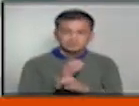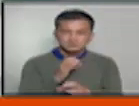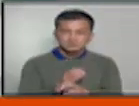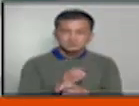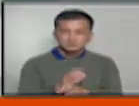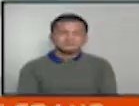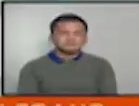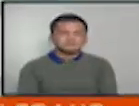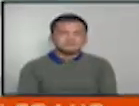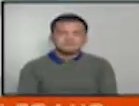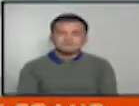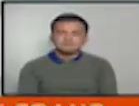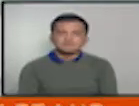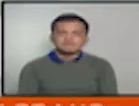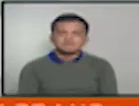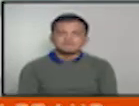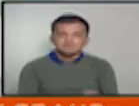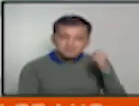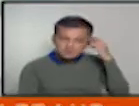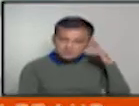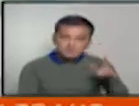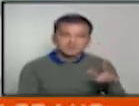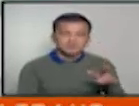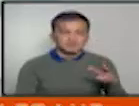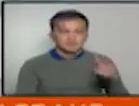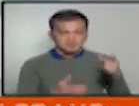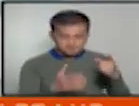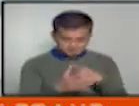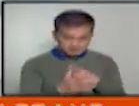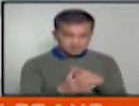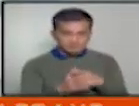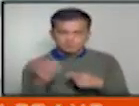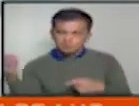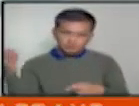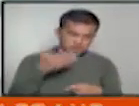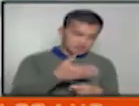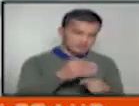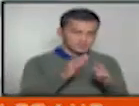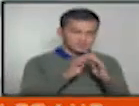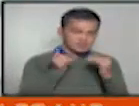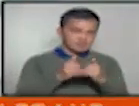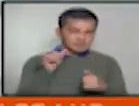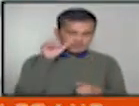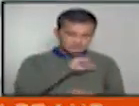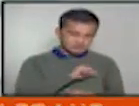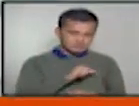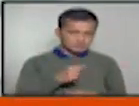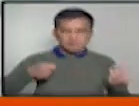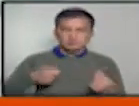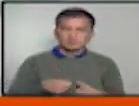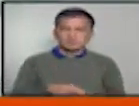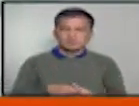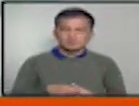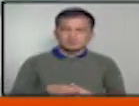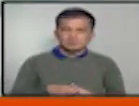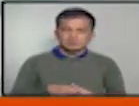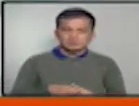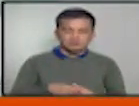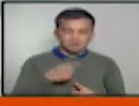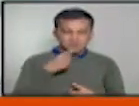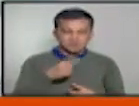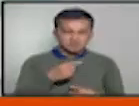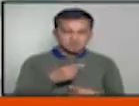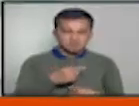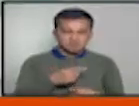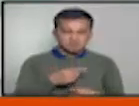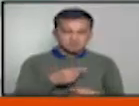sasakyan ng barangay? Una po, sir, nagpunta sa barangay all yan, sir, lasing, may dalang ice. Kinurusundaan po